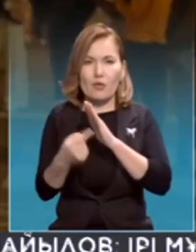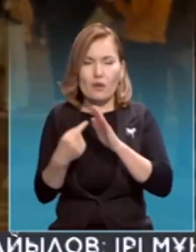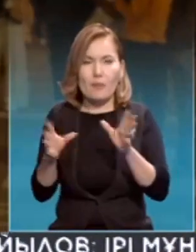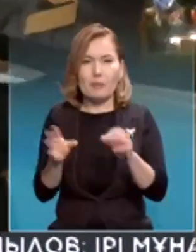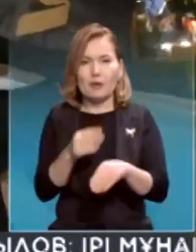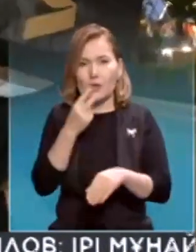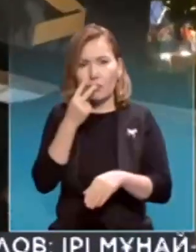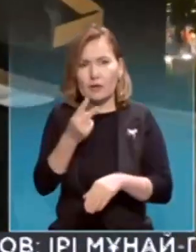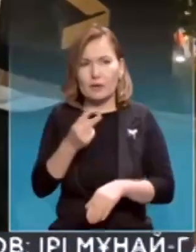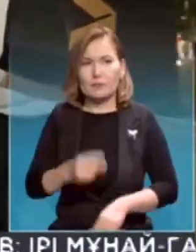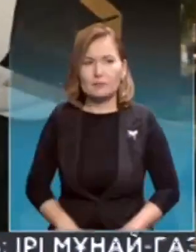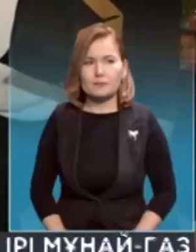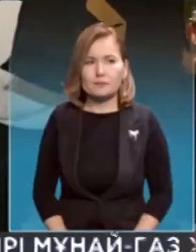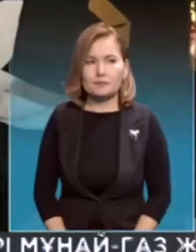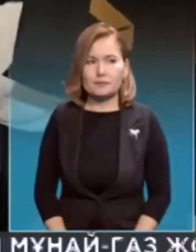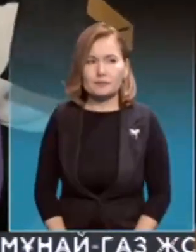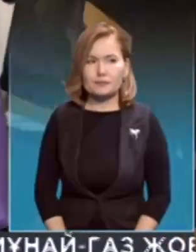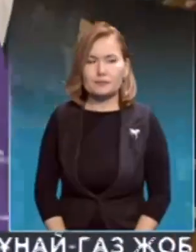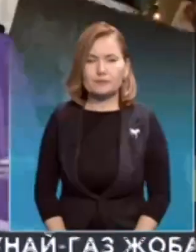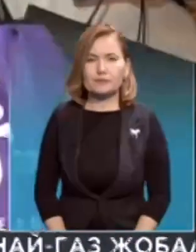көрейік.